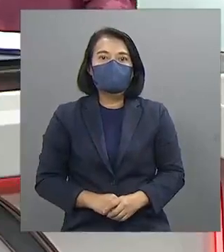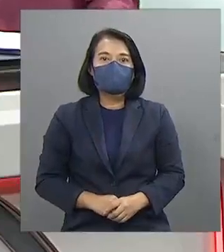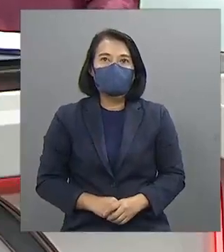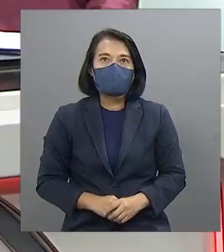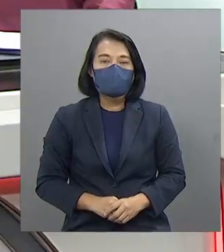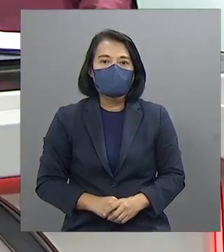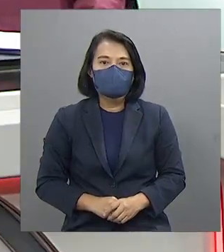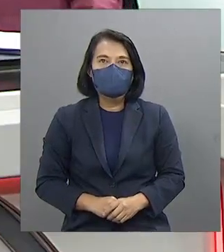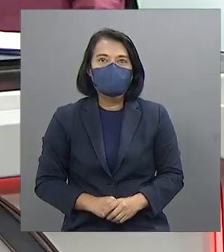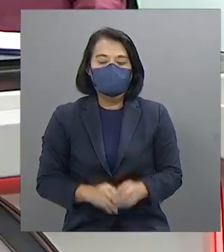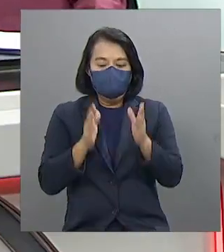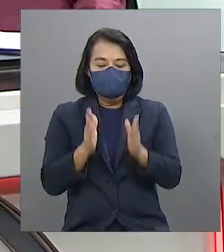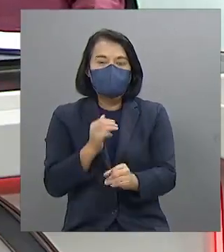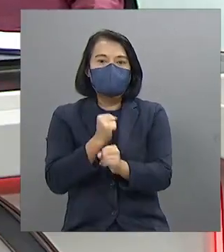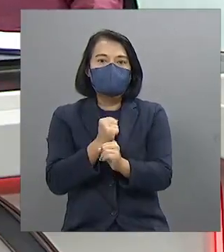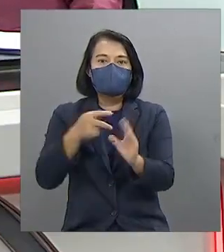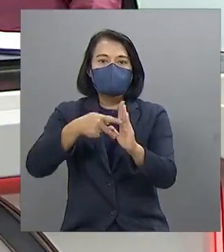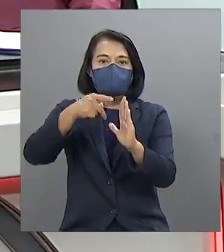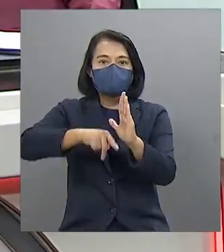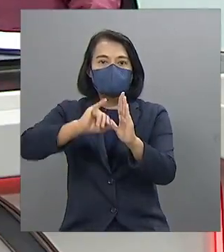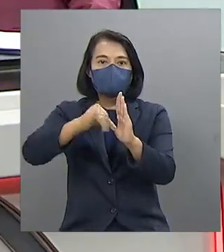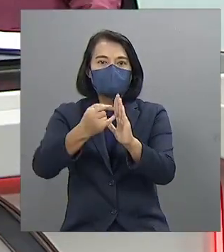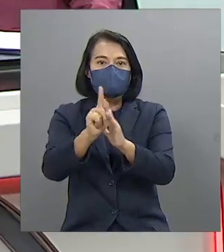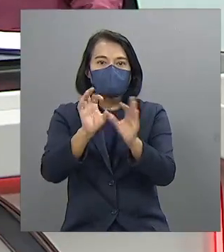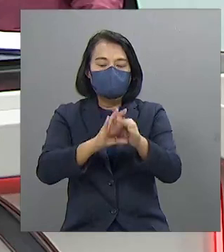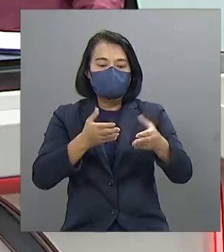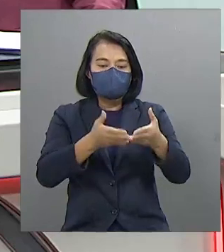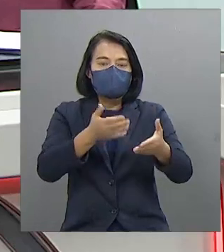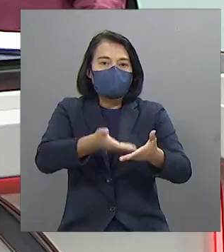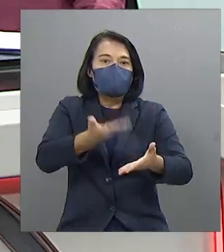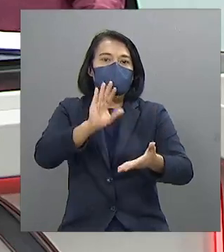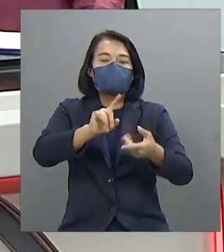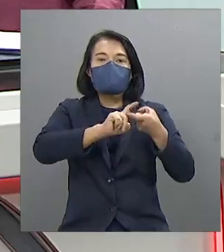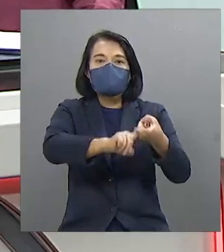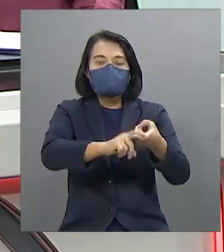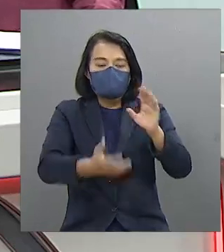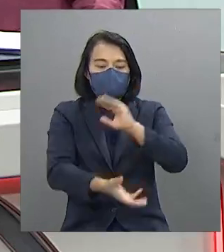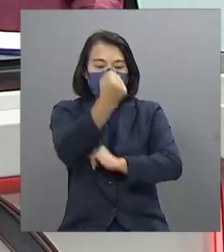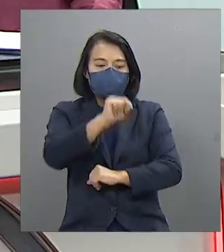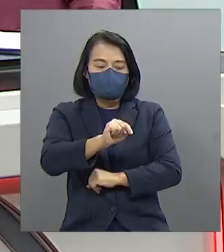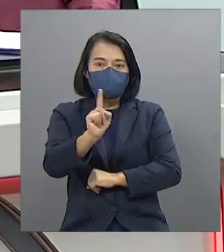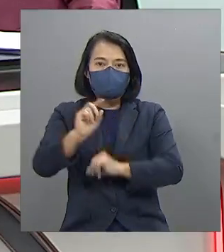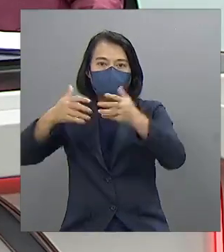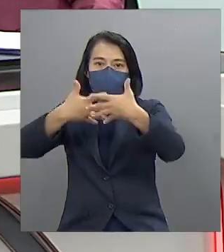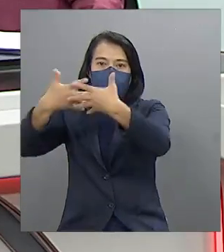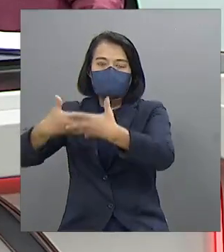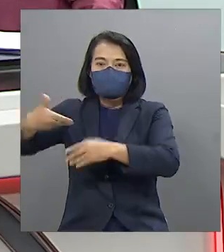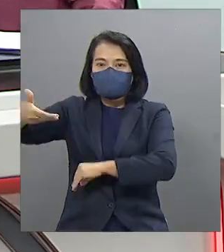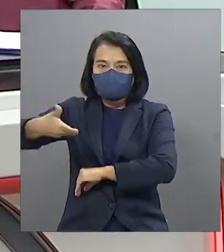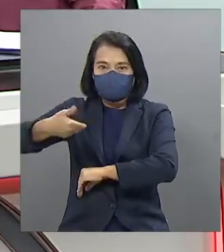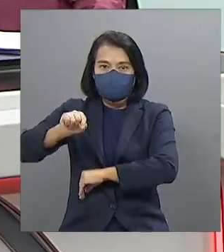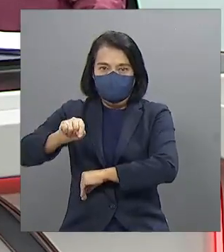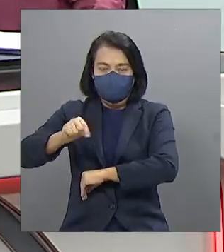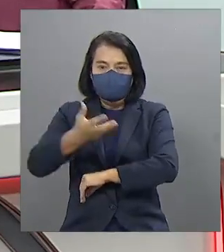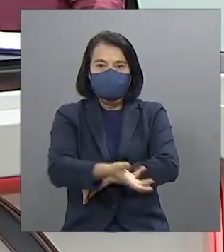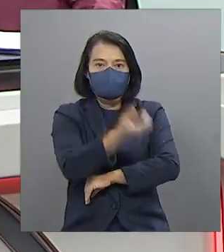จ้าหน้าที่ฟิจิยึดเรือสำราญของมหาเศรษฐีชาวรัสเซียตามคำร้องขอของสหรัฐอเมริกานะครับซึ่งใช้มาตรการคว่ำบาตรกับ